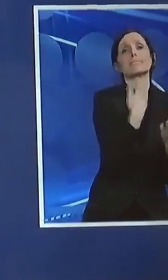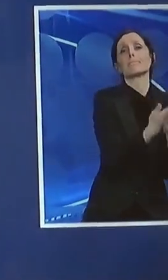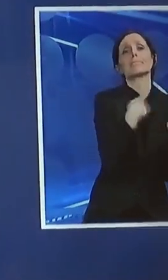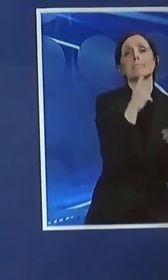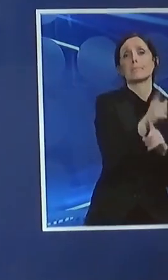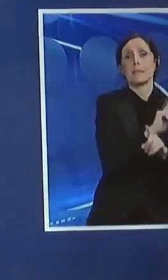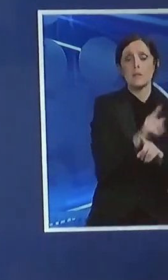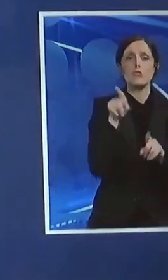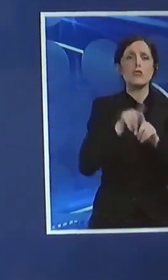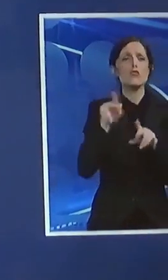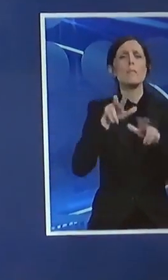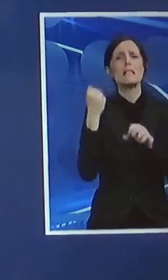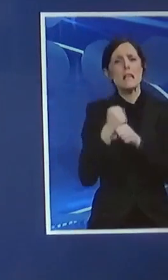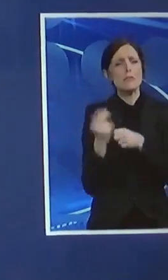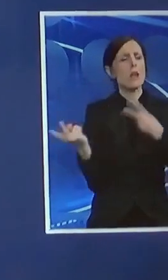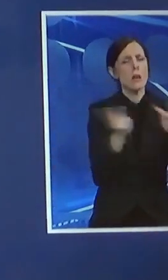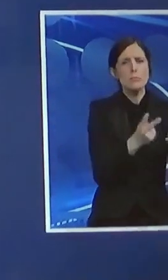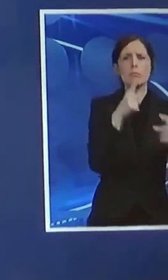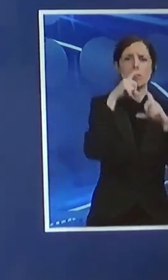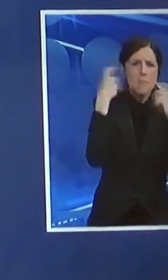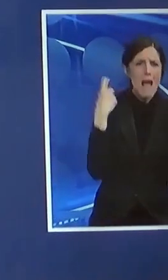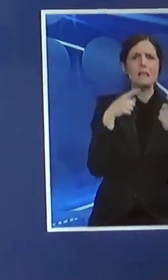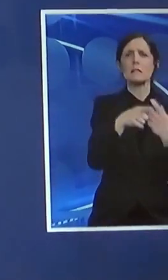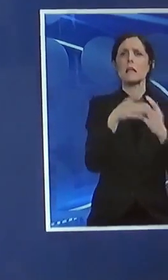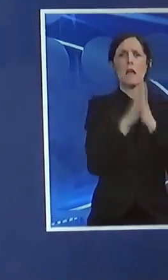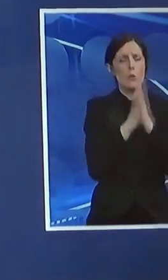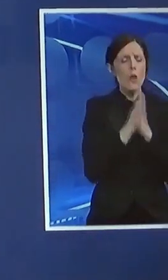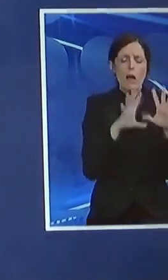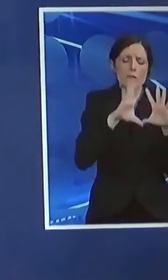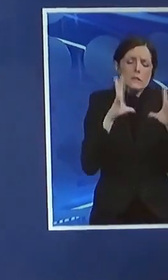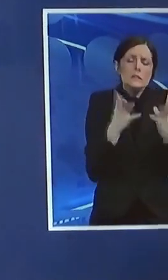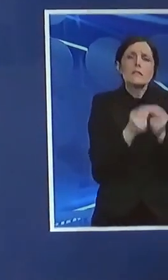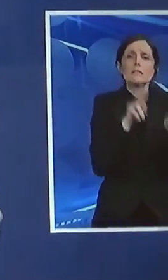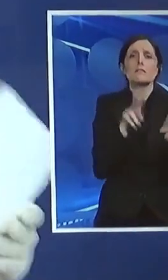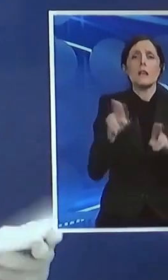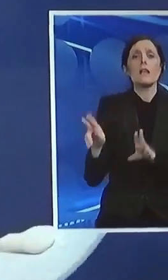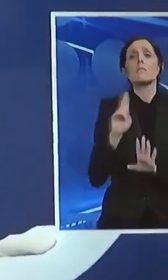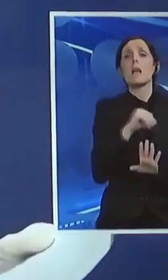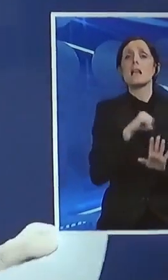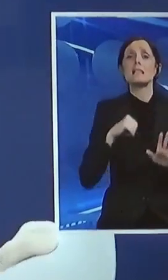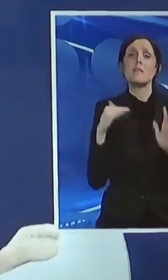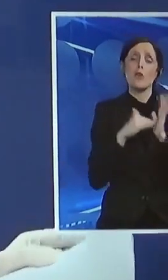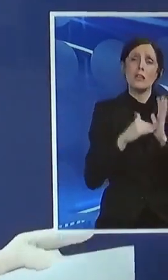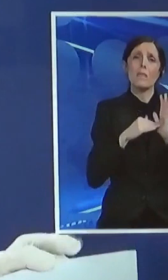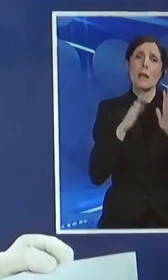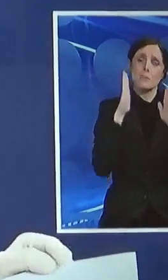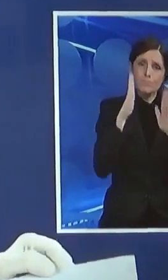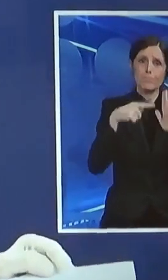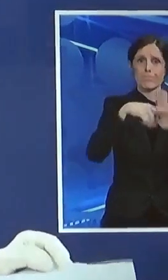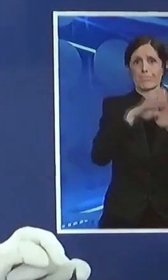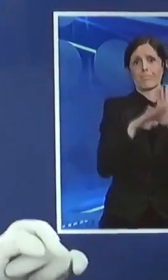maski, dezinfekcionih sredstava, rukavica, svega ima, samo je potrebno da se pridržavaju